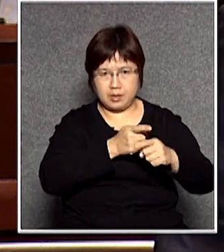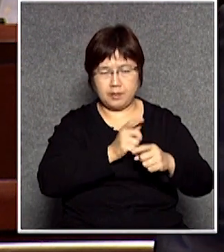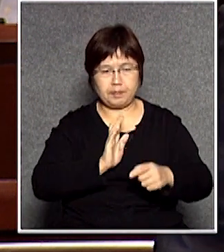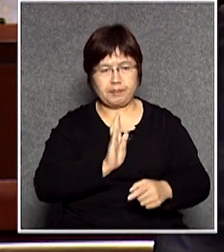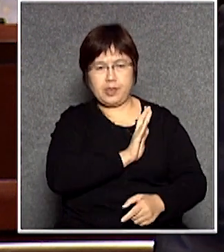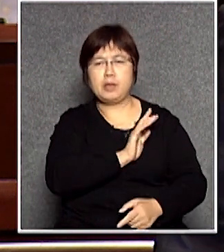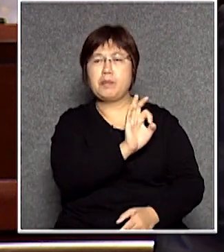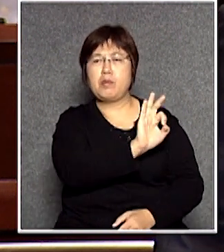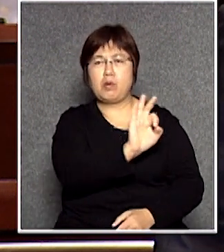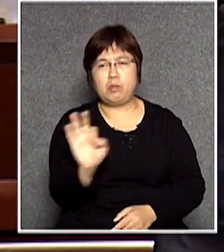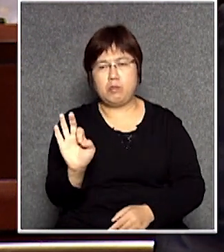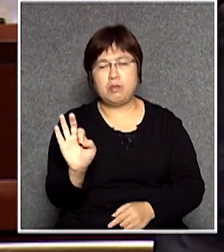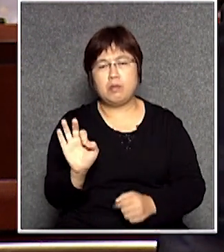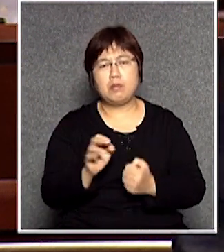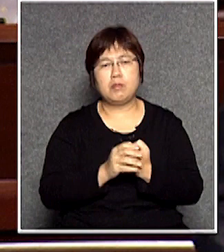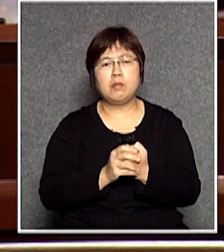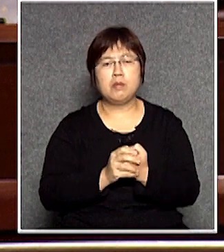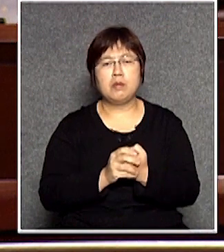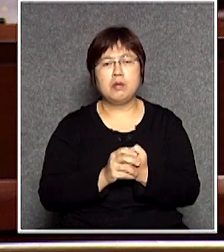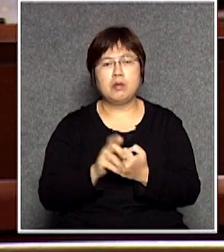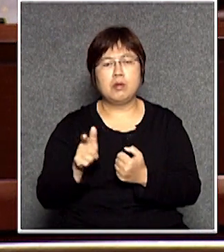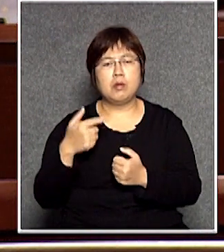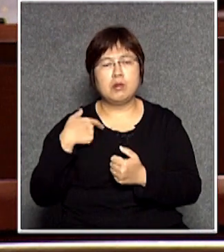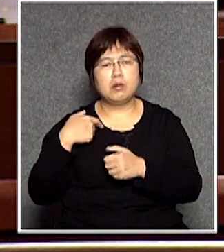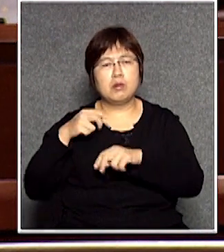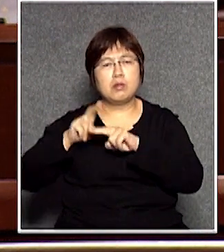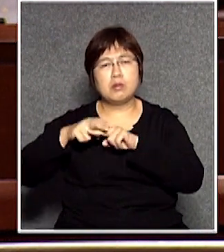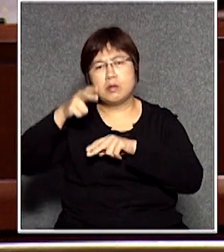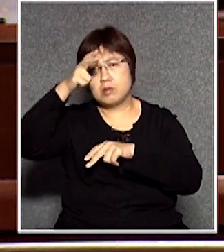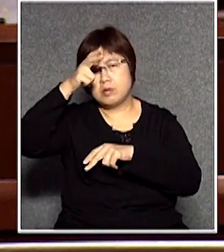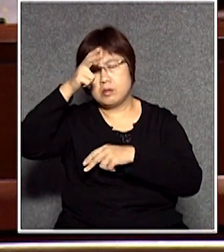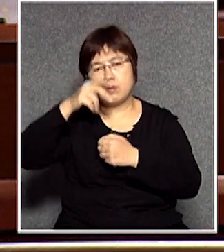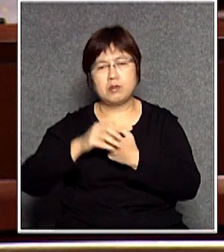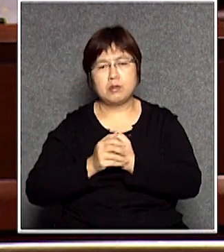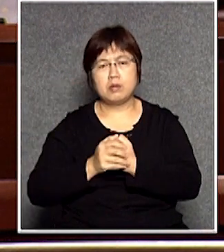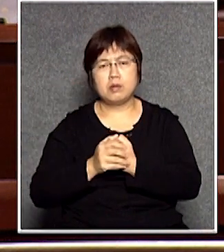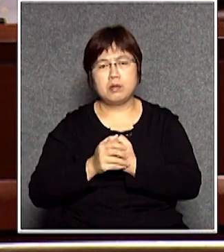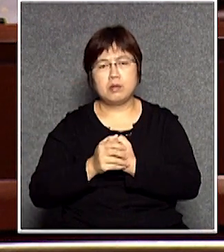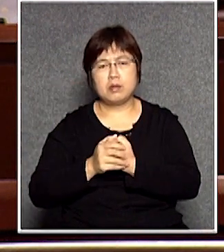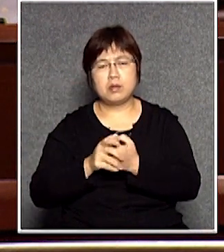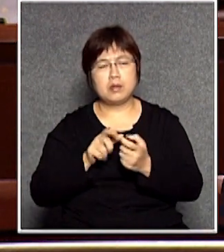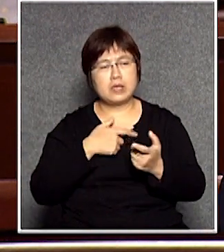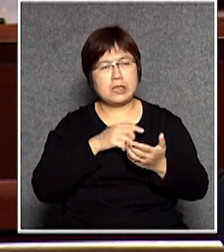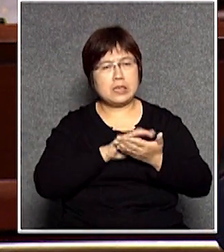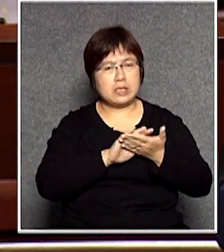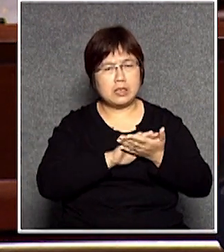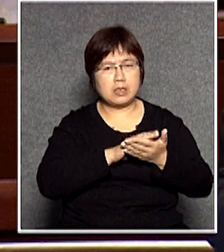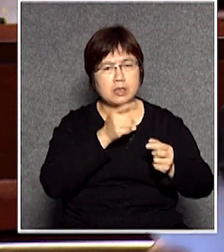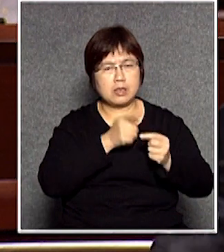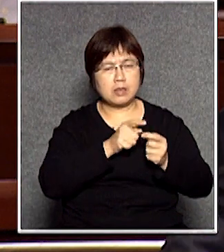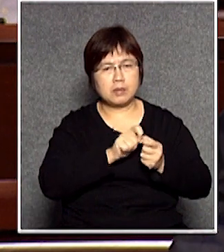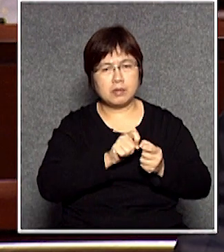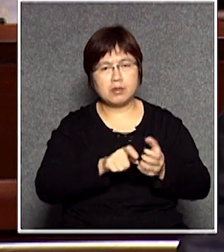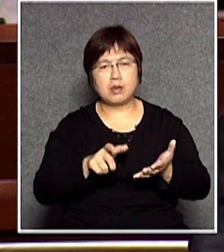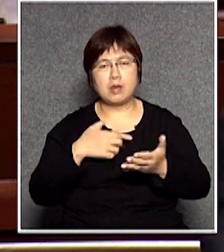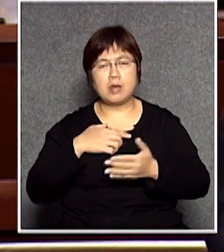倚。好了，我們的國家怎樣 去形容一些事實？除了文